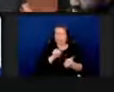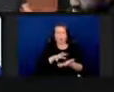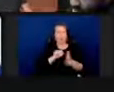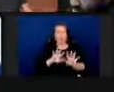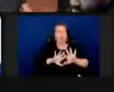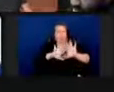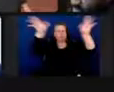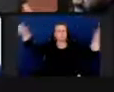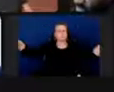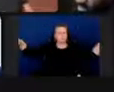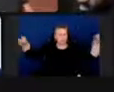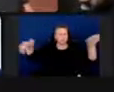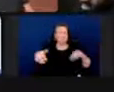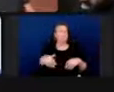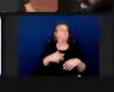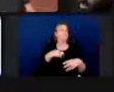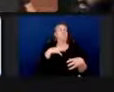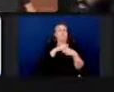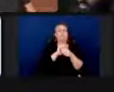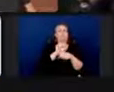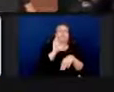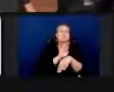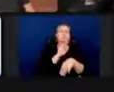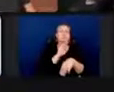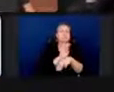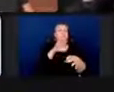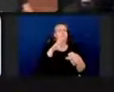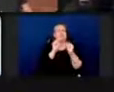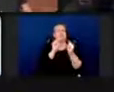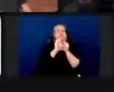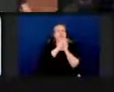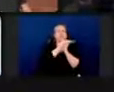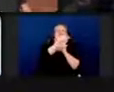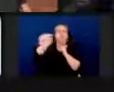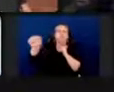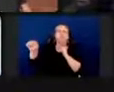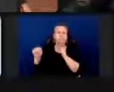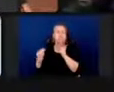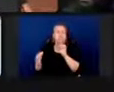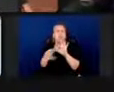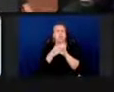المجالات ونقوم بربطها مع طبعا